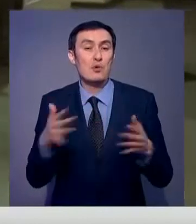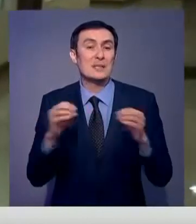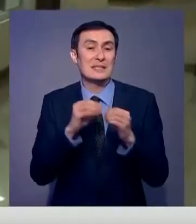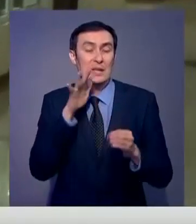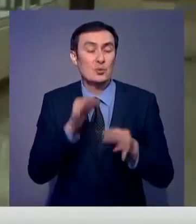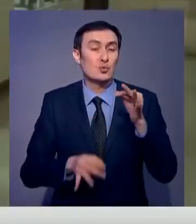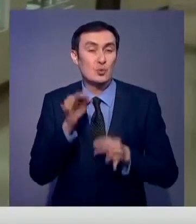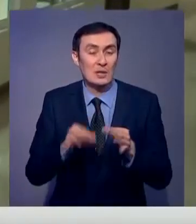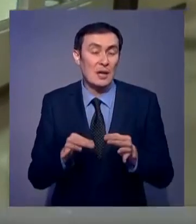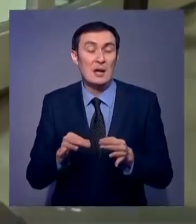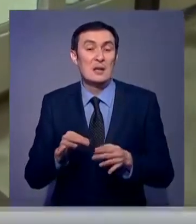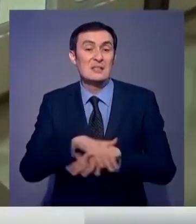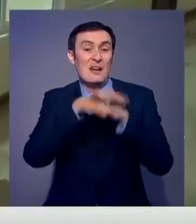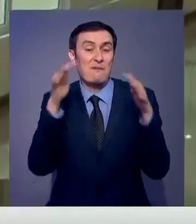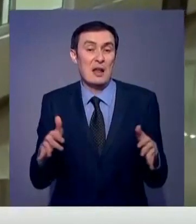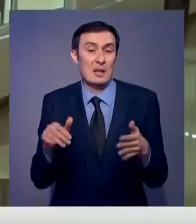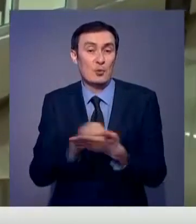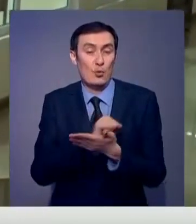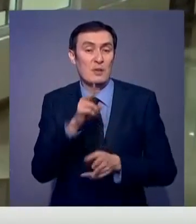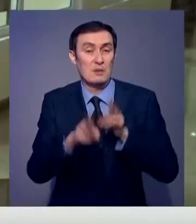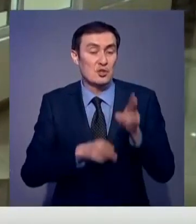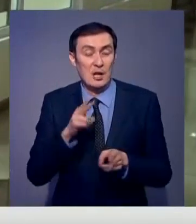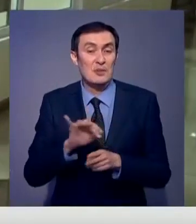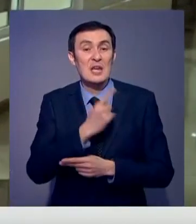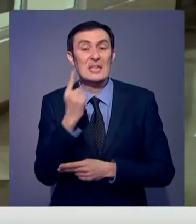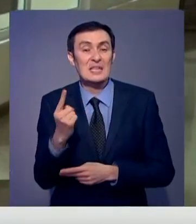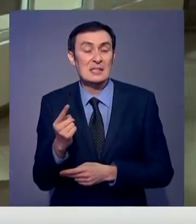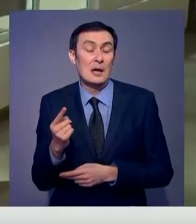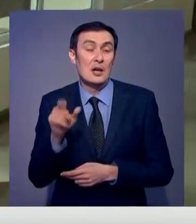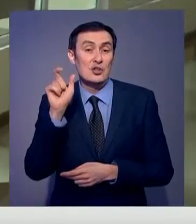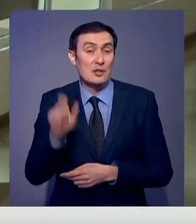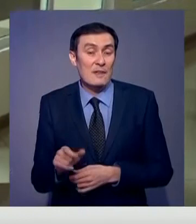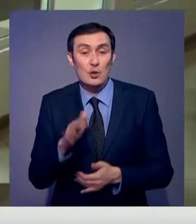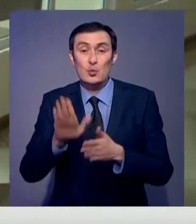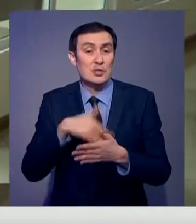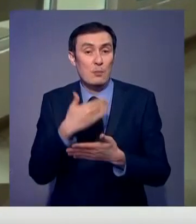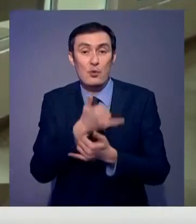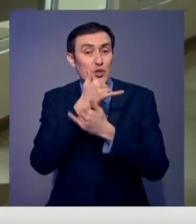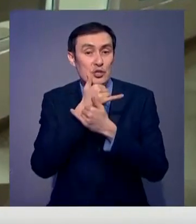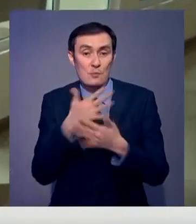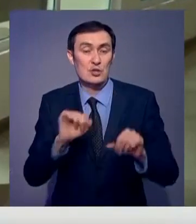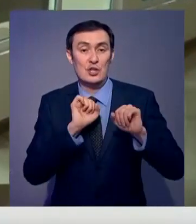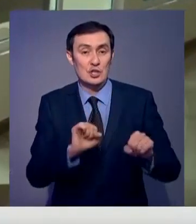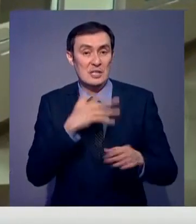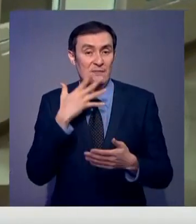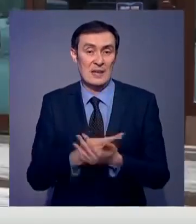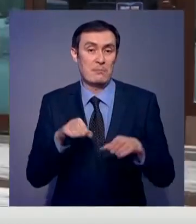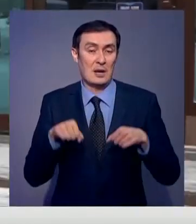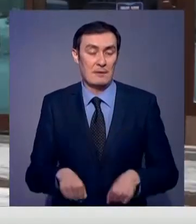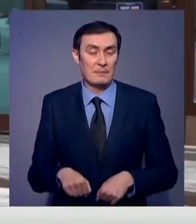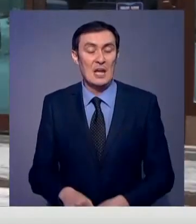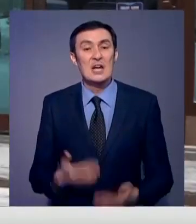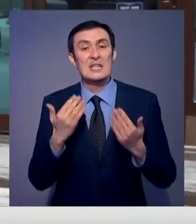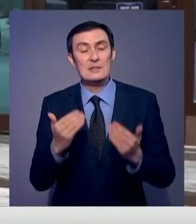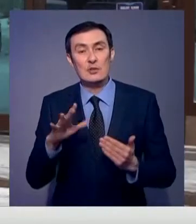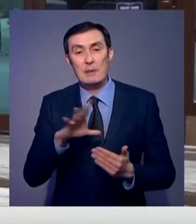Суды буквально завалены делами. Однако ни один из потерпевших до сих пор не смог защитить свои права. На